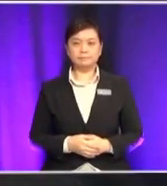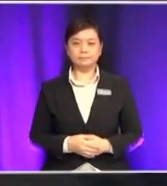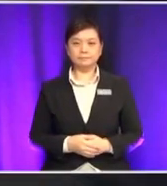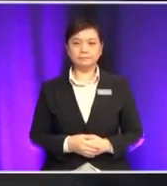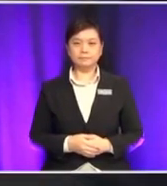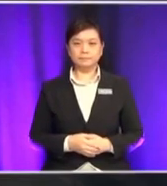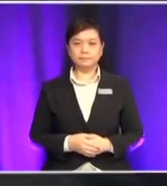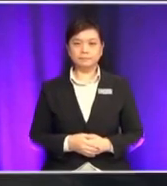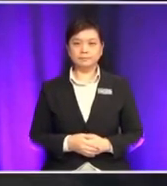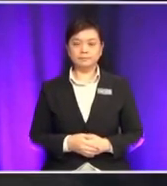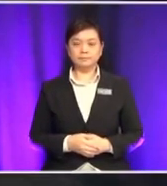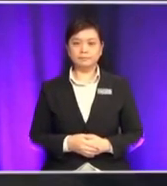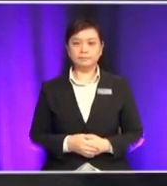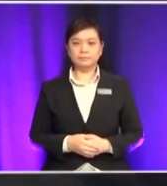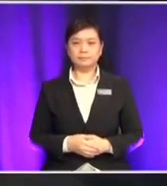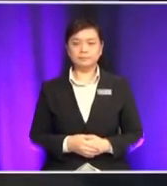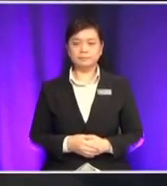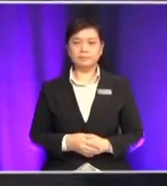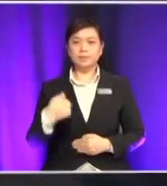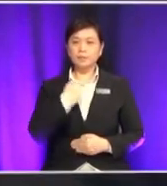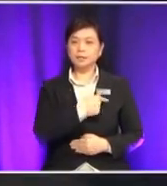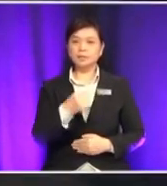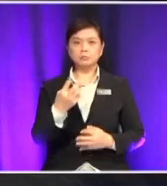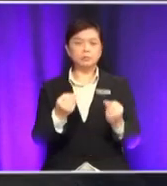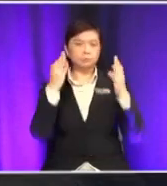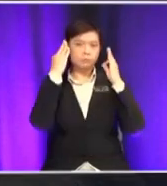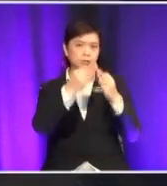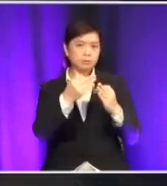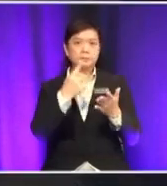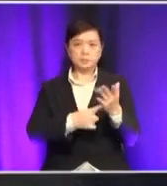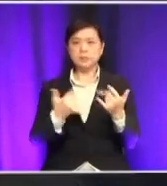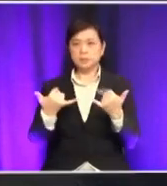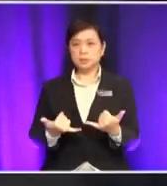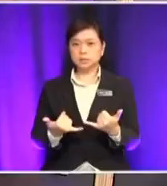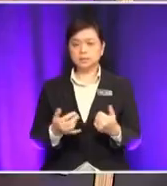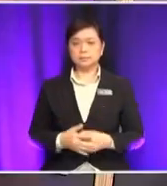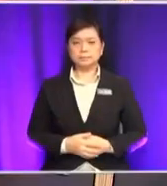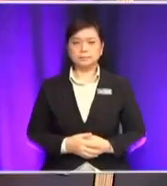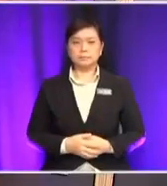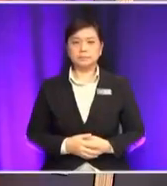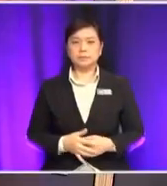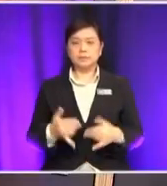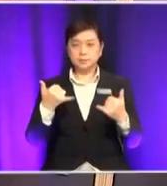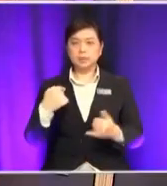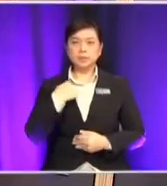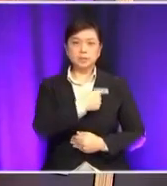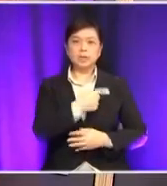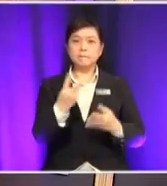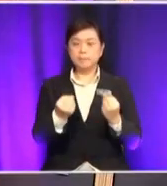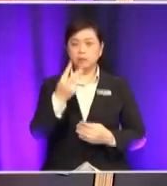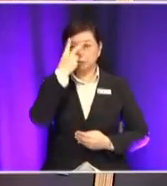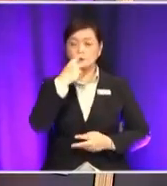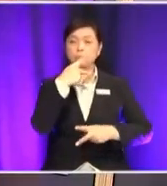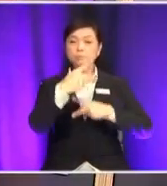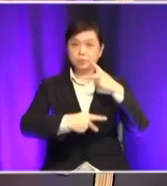belajar hari ini Oke seterusnya Oke sekarang kita ndak masuk kepada proses meiosis